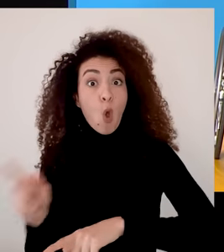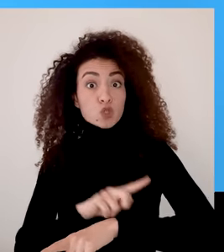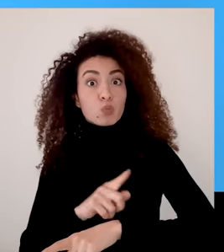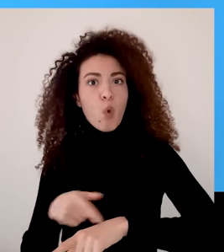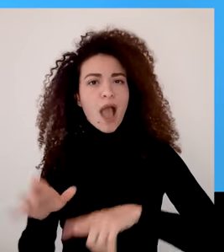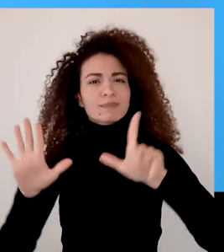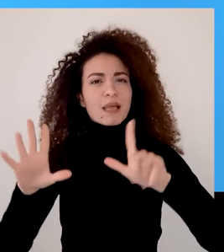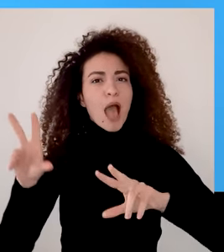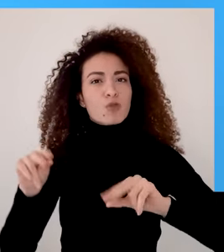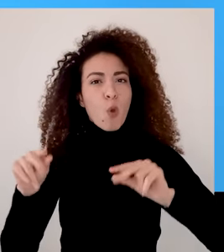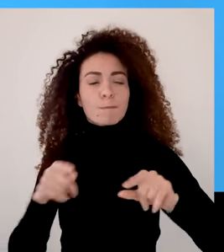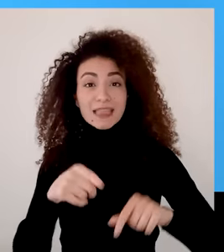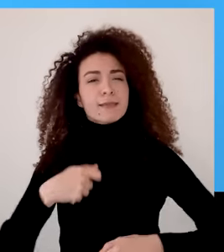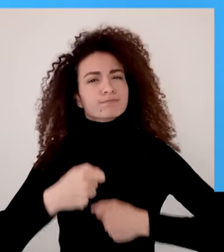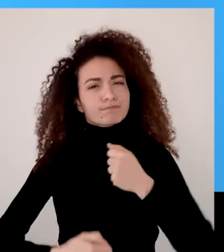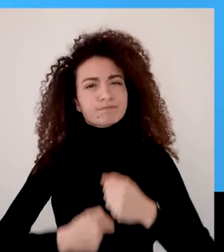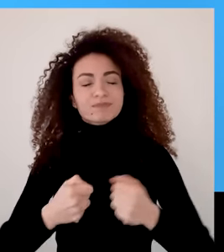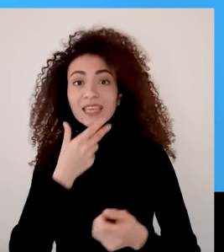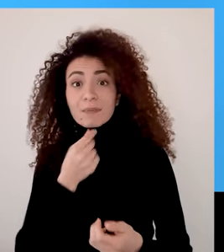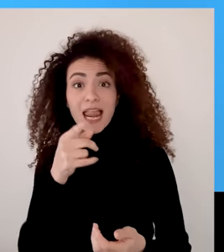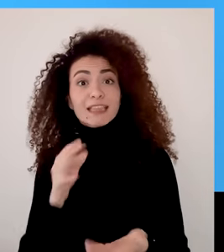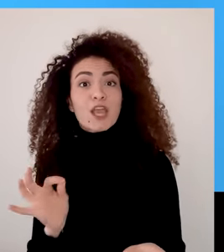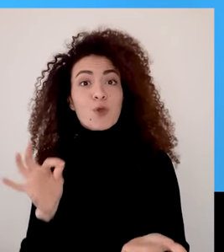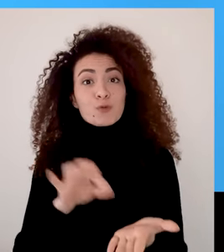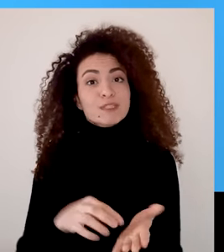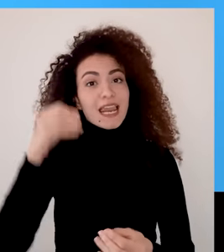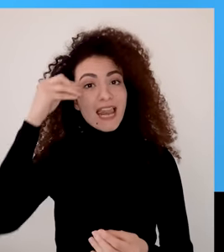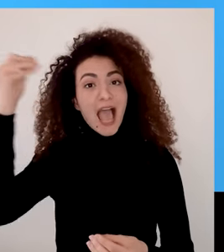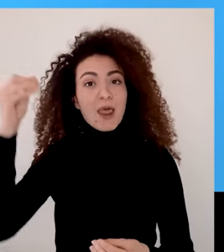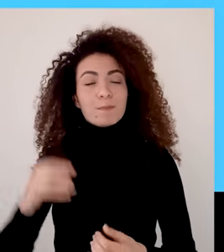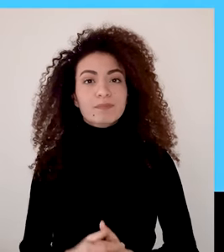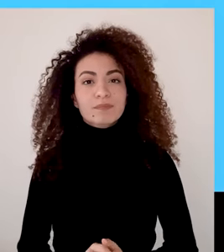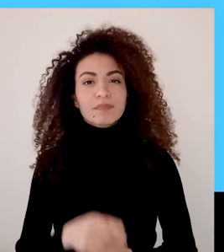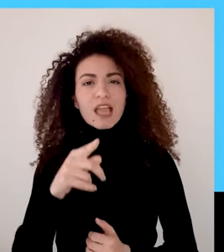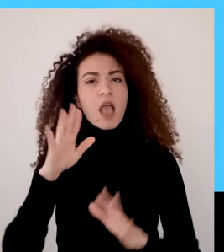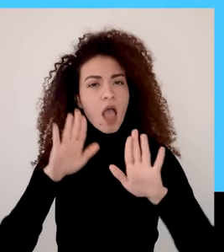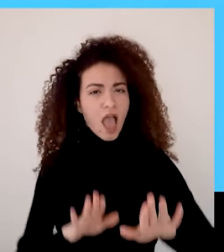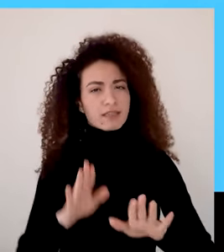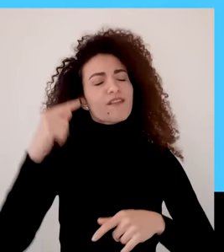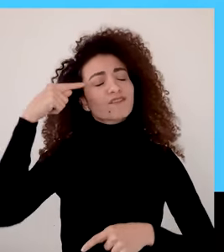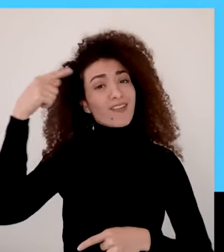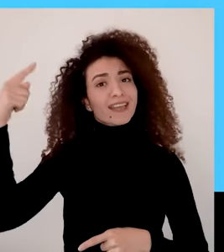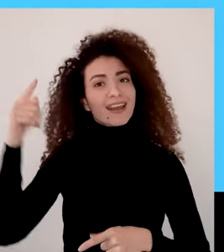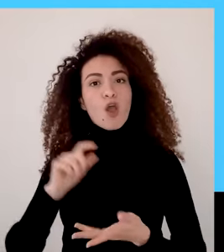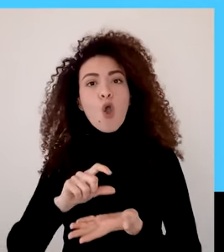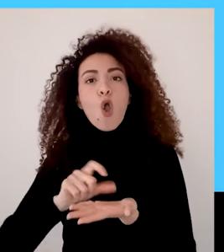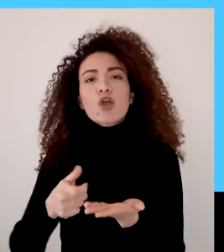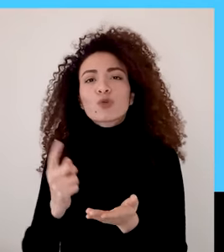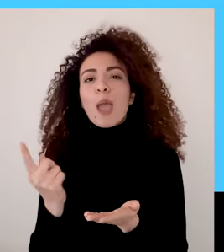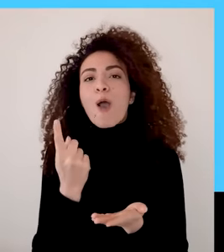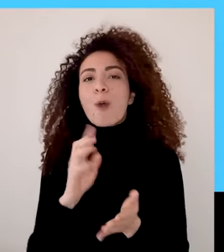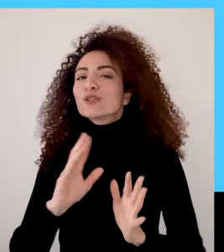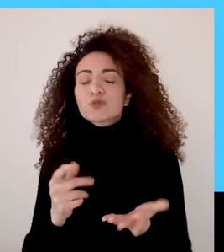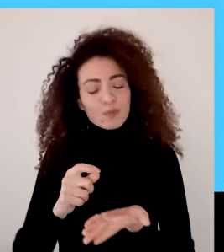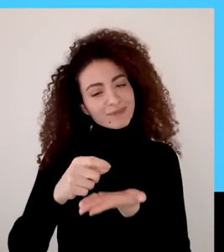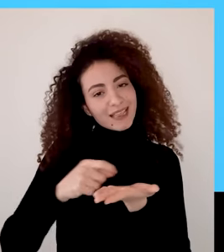المقبلة والتي يمكن أن يكون خطوة بتقربك أكتر من حلمك أو رغبتك لنفسك خد وقتك للتفكير وحطي خطوة